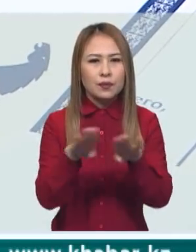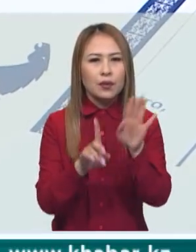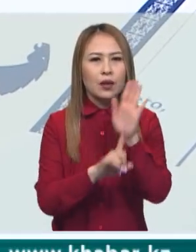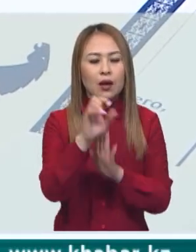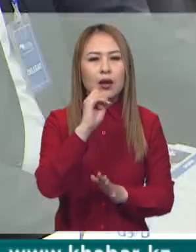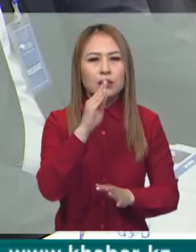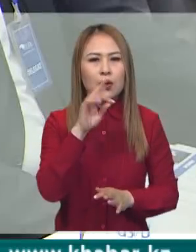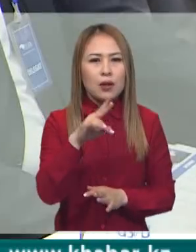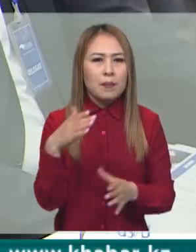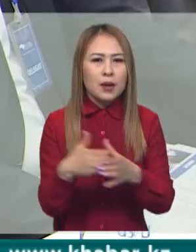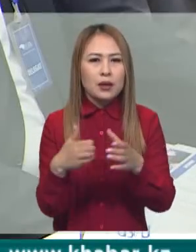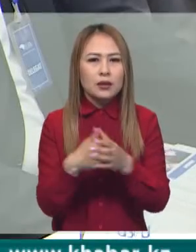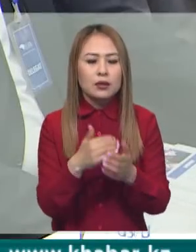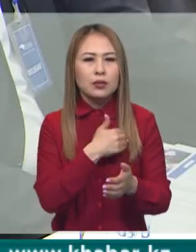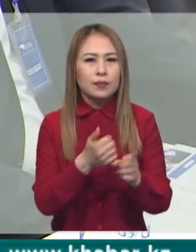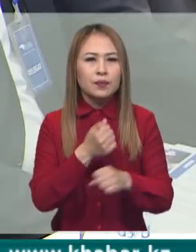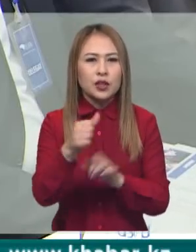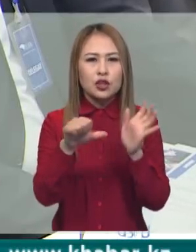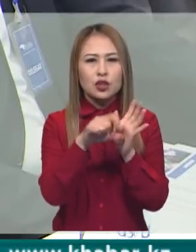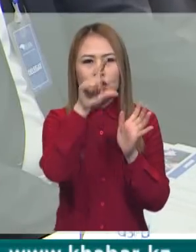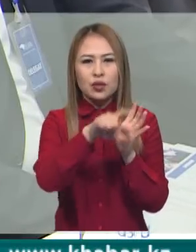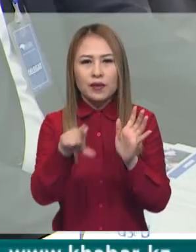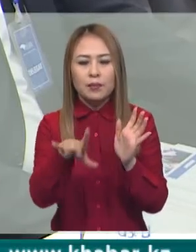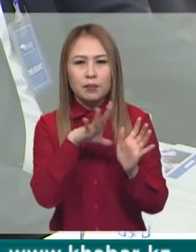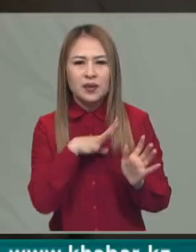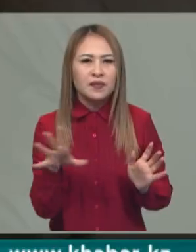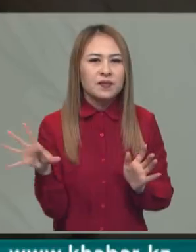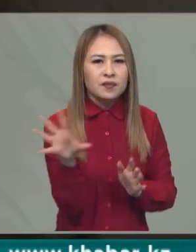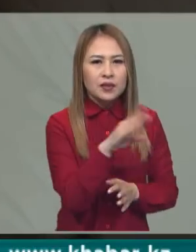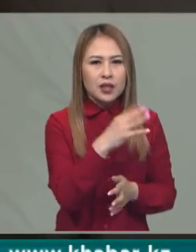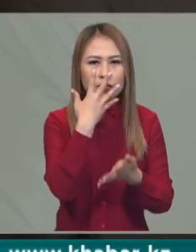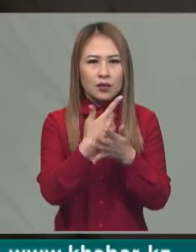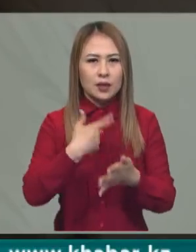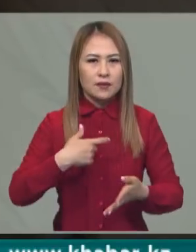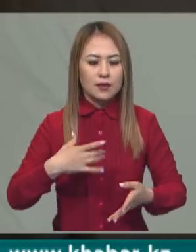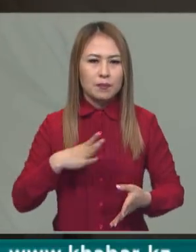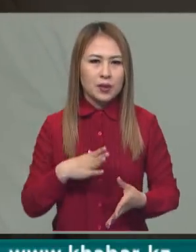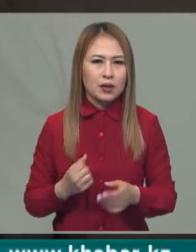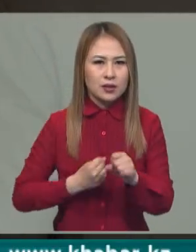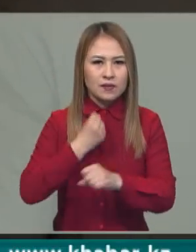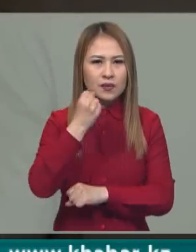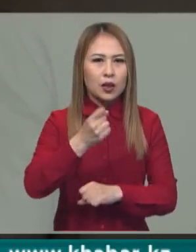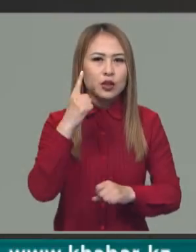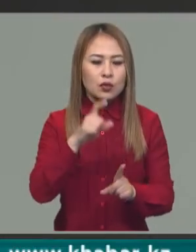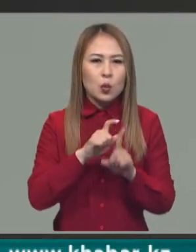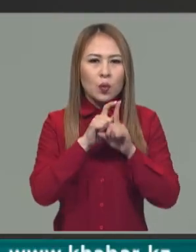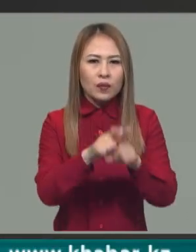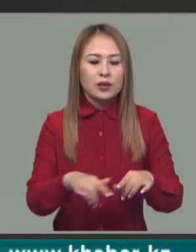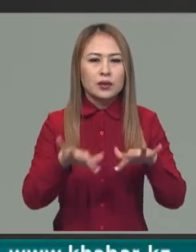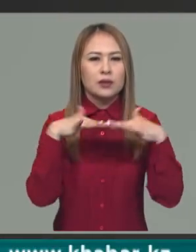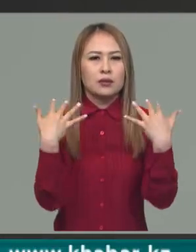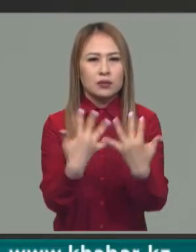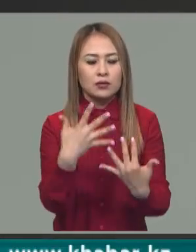Ақжол партиясынан президенттікке үміткер 6 адам бар болып шықты. Бәрі де өзін өзі ұсынған. Олар кезекпен сөз сөйлеп, делегаттар